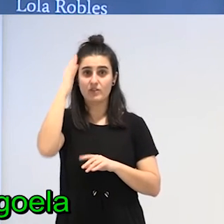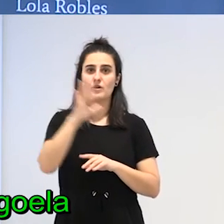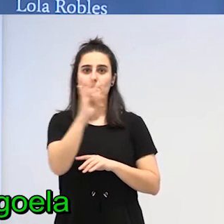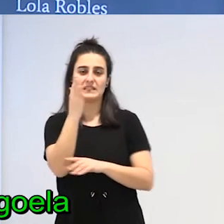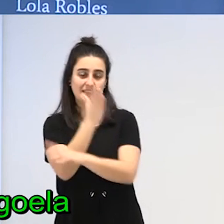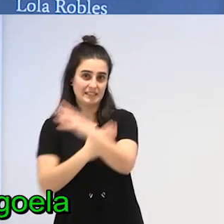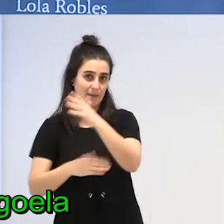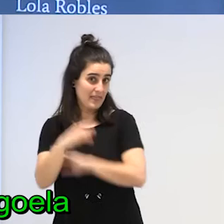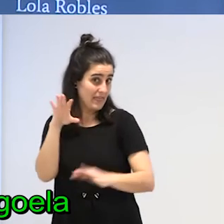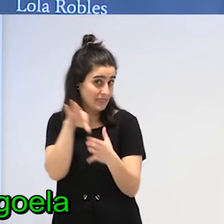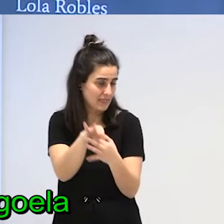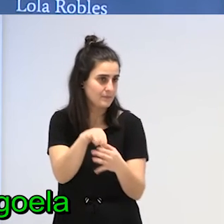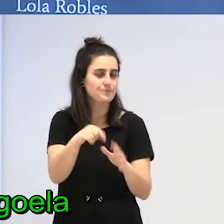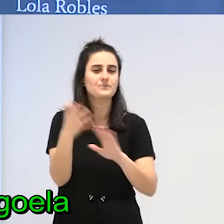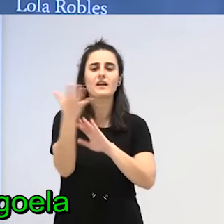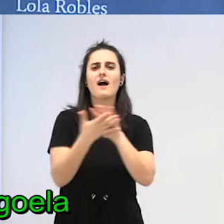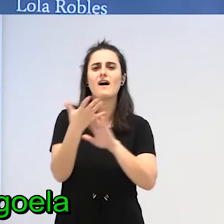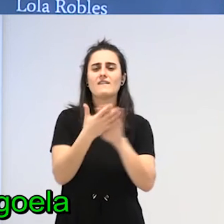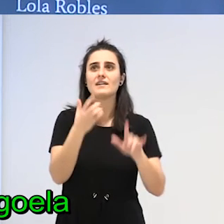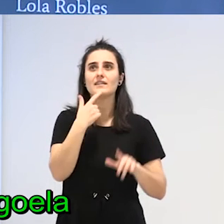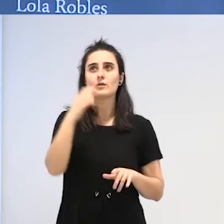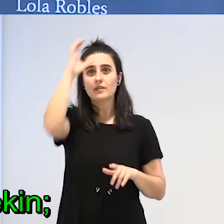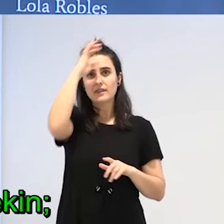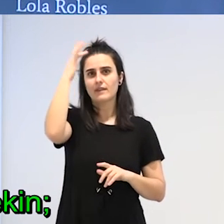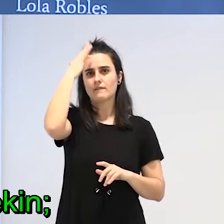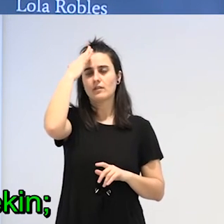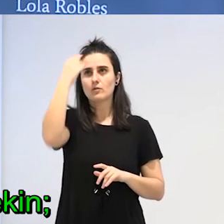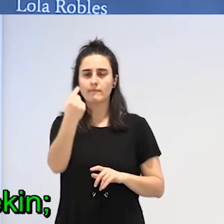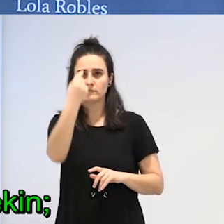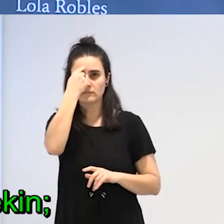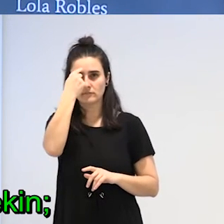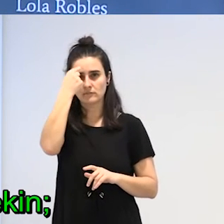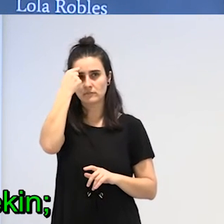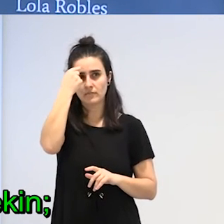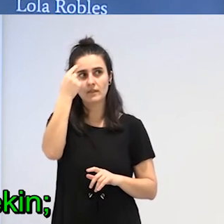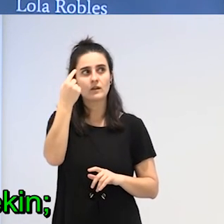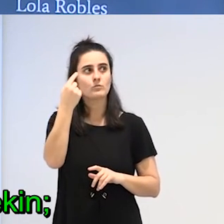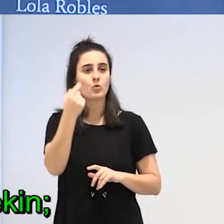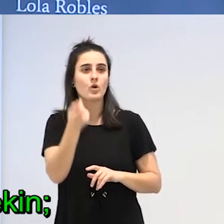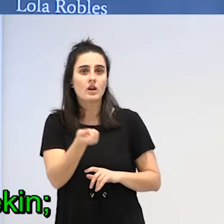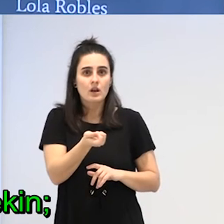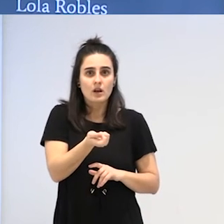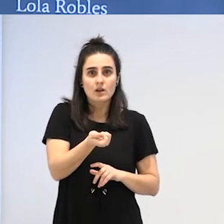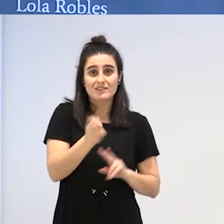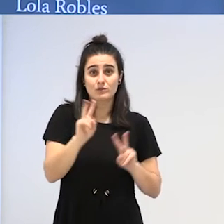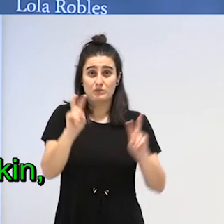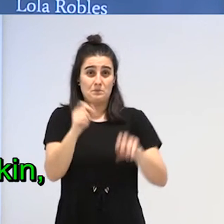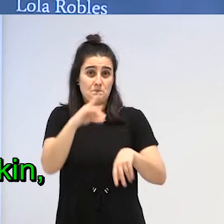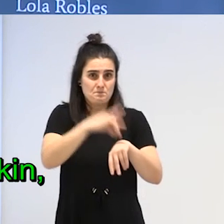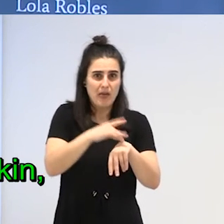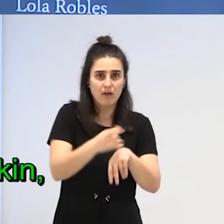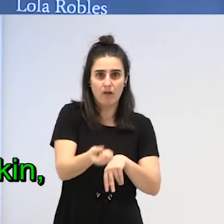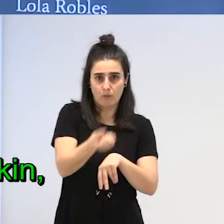eta honi buruz esaten du zientzia fikzioa obsesionatuta dagoela beste sendagai eta beste gai medikoekin,